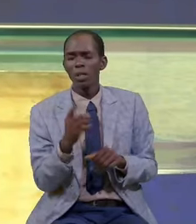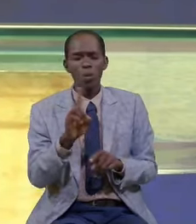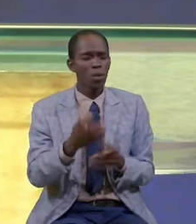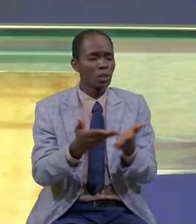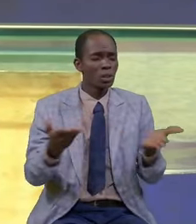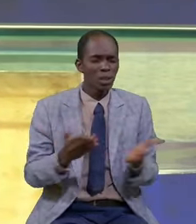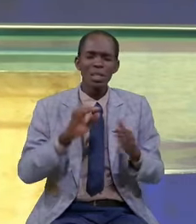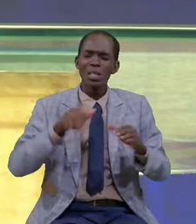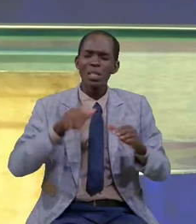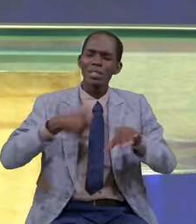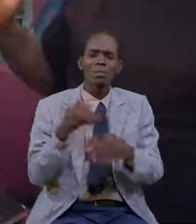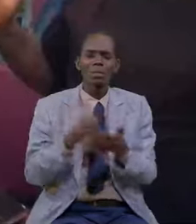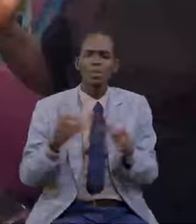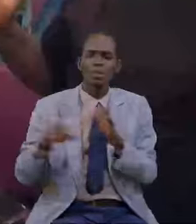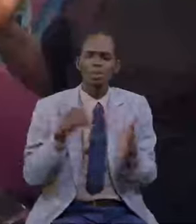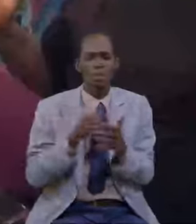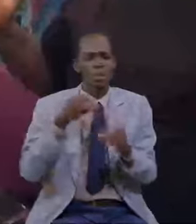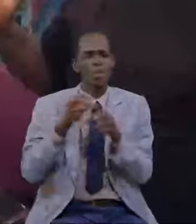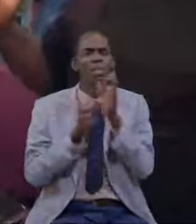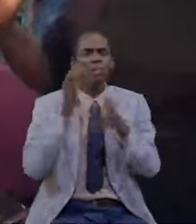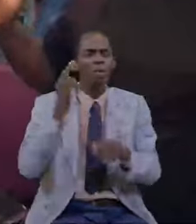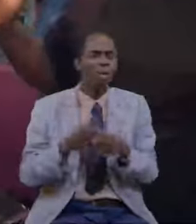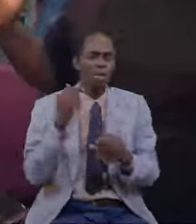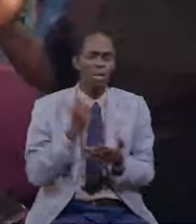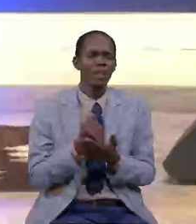cela dans chaque vie au nom de Jésus-Christ.